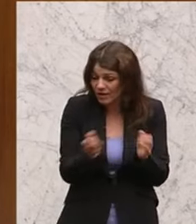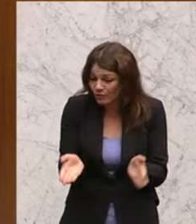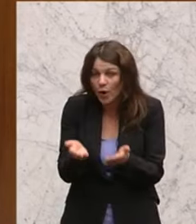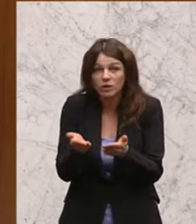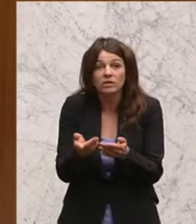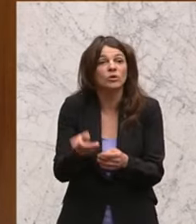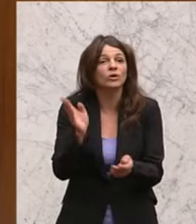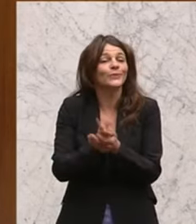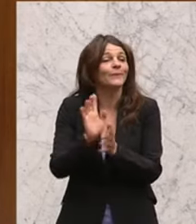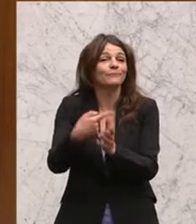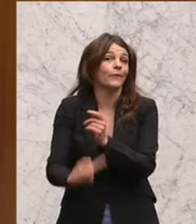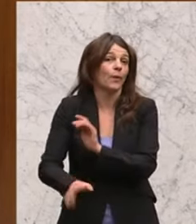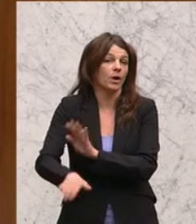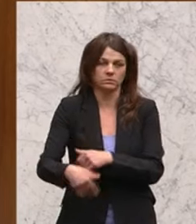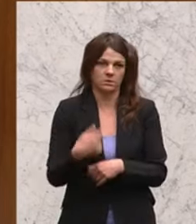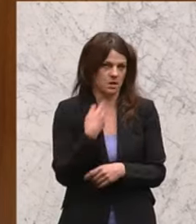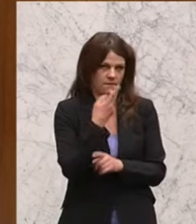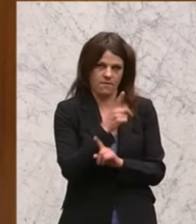fördern.